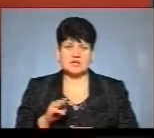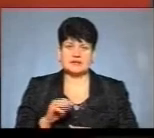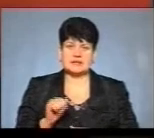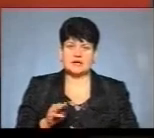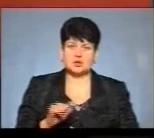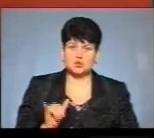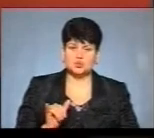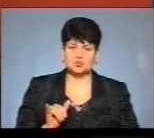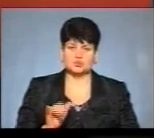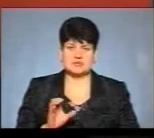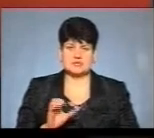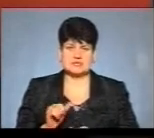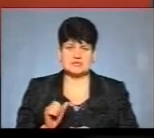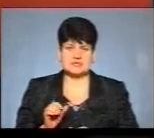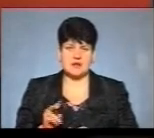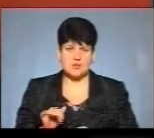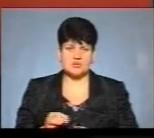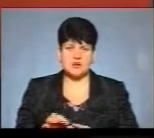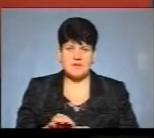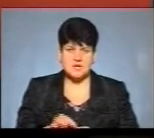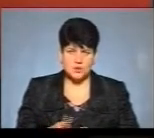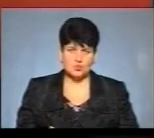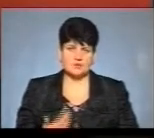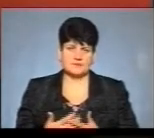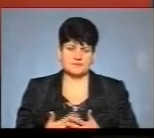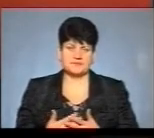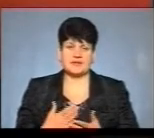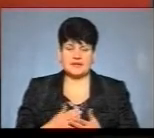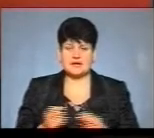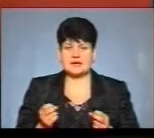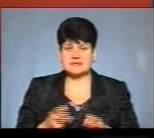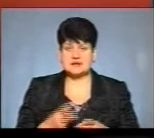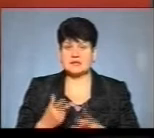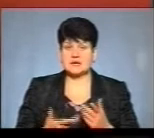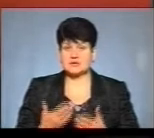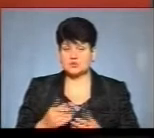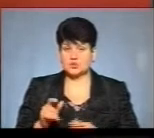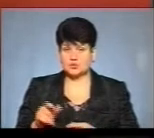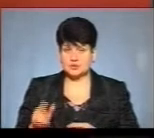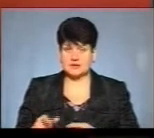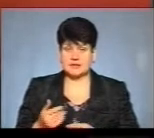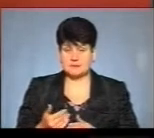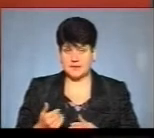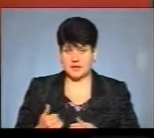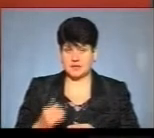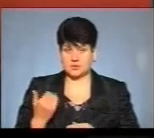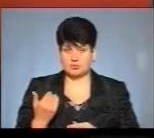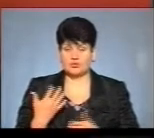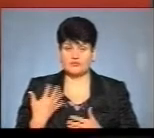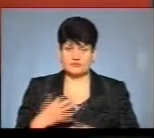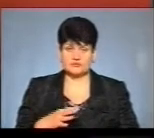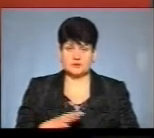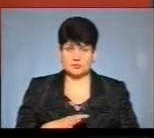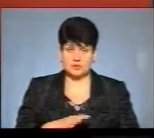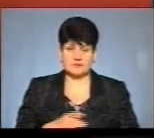чи при манікюрі. Тобто є ризик, якщо людина перед тобою була і